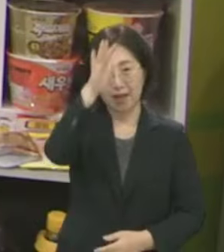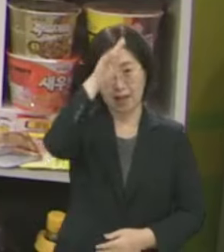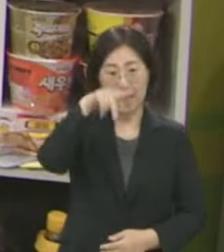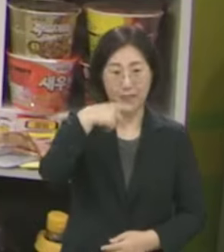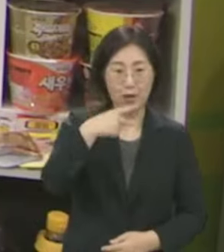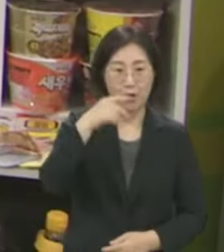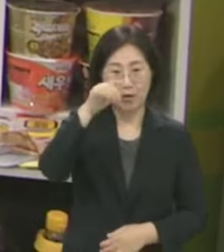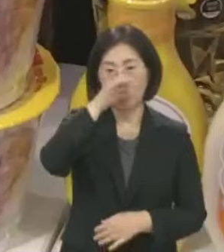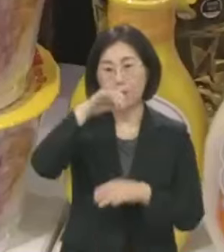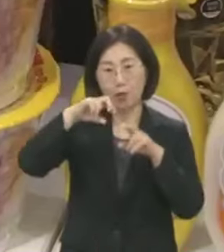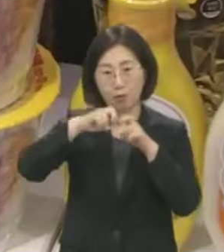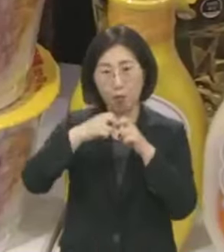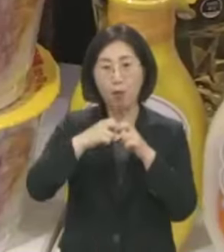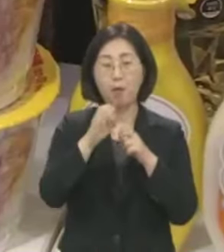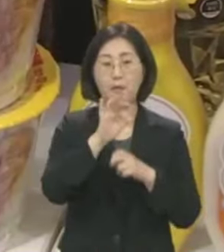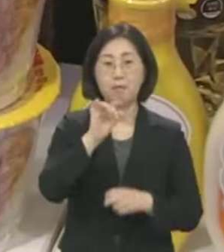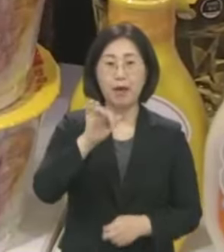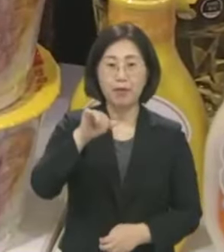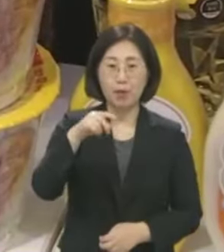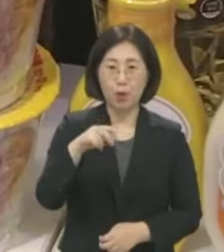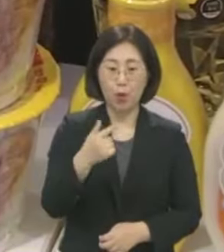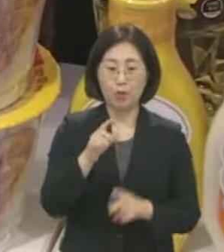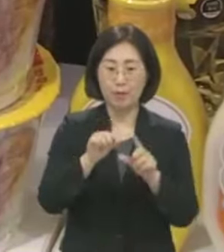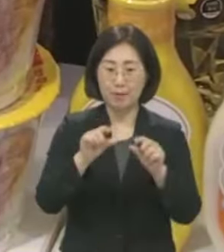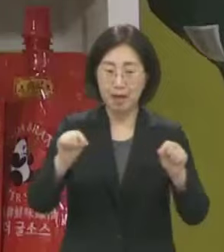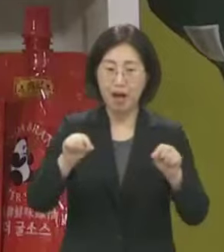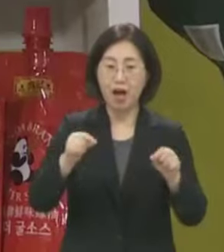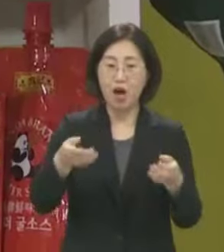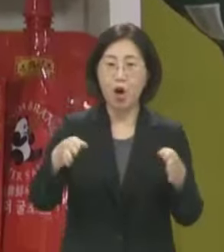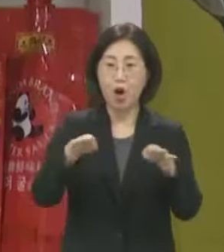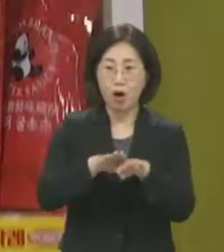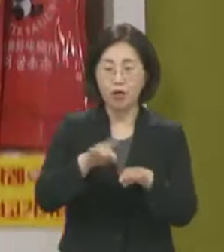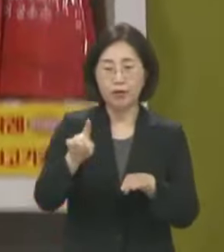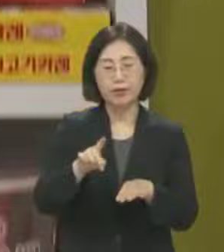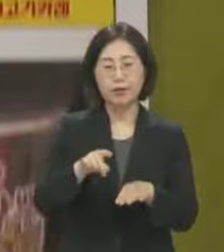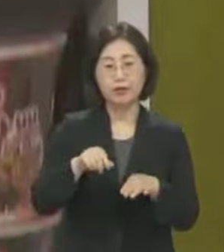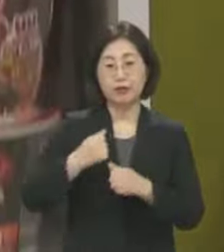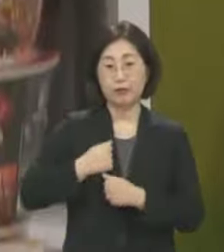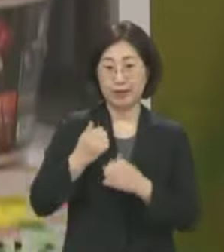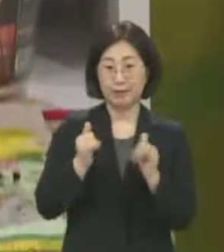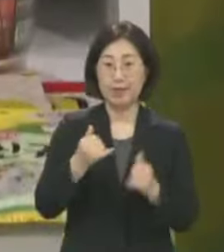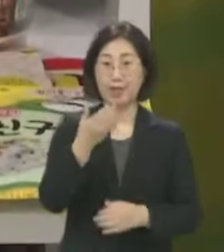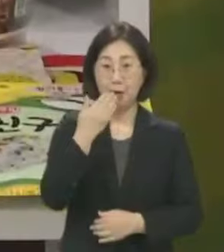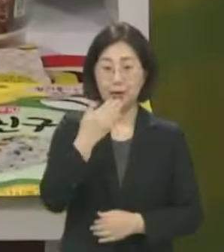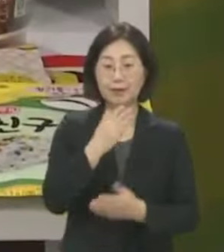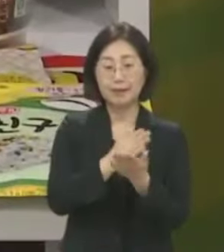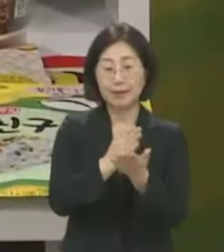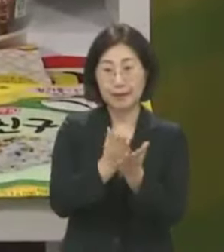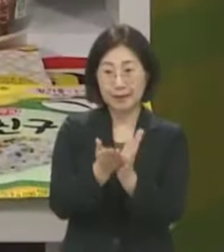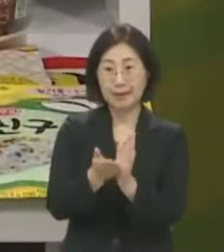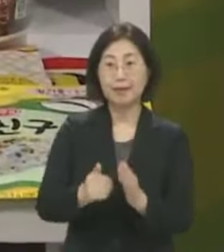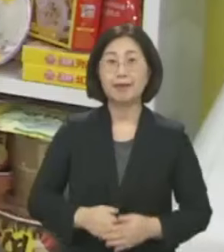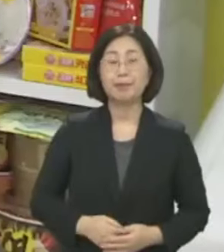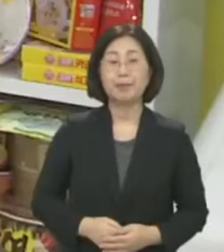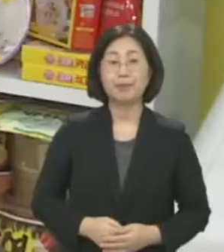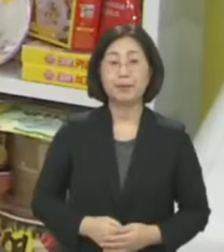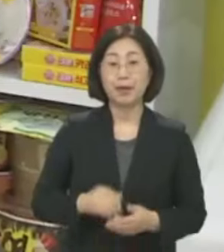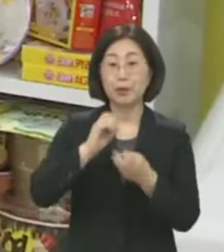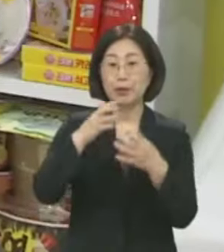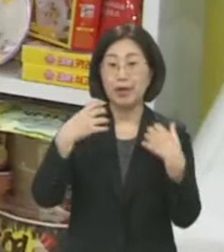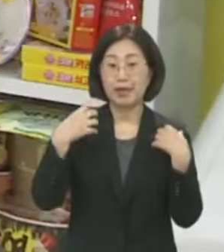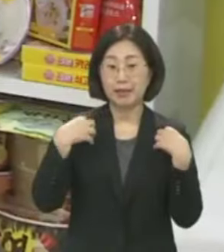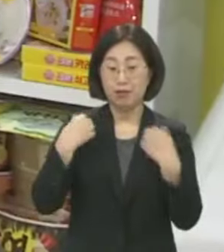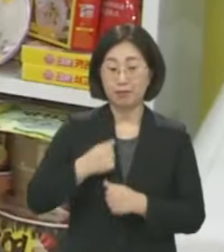라면부터 족발, 팝콘과 밀키트까지 모두 우리 군 장병들이 먹는 급식 제품들입니다. 조달청은